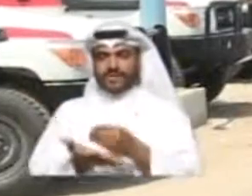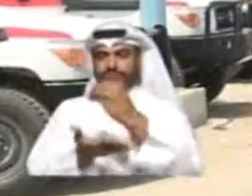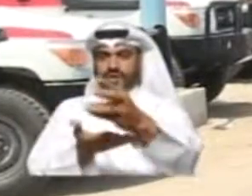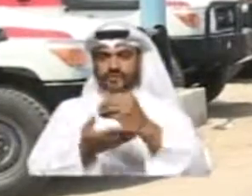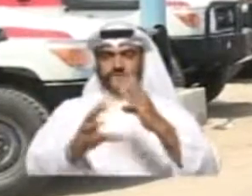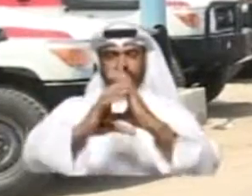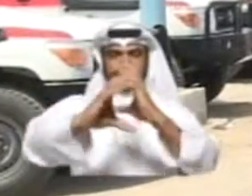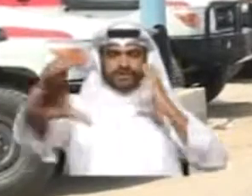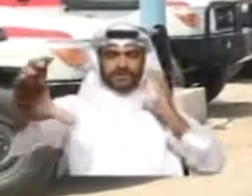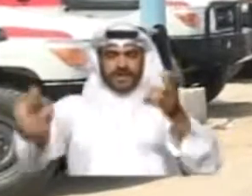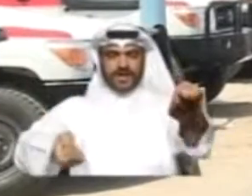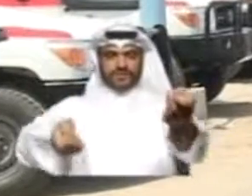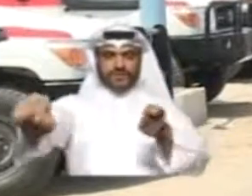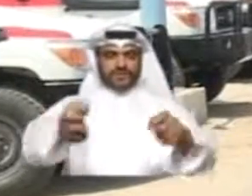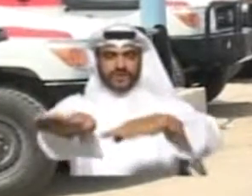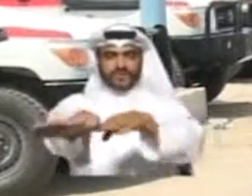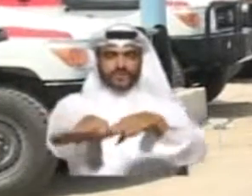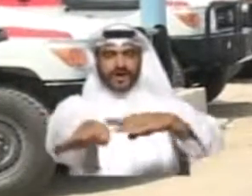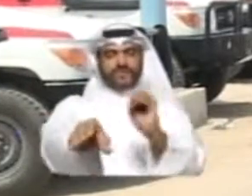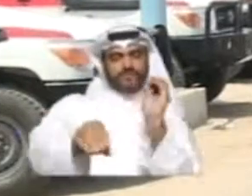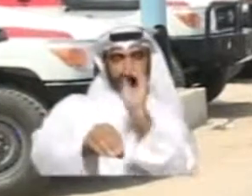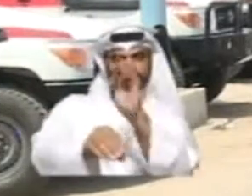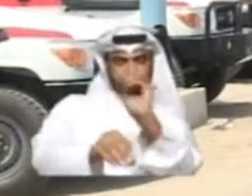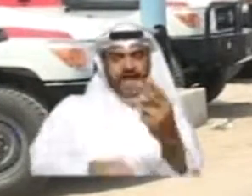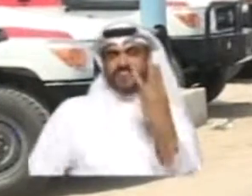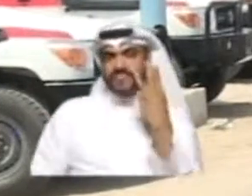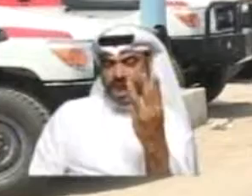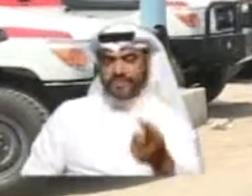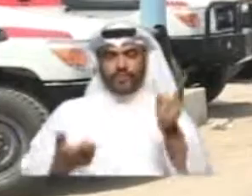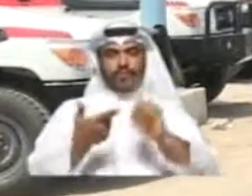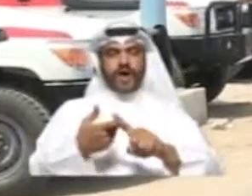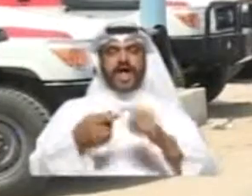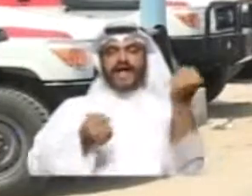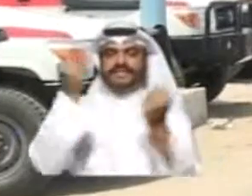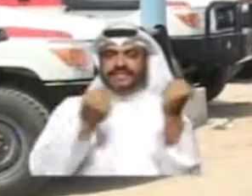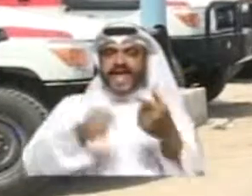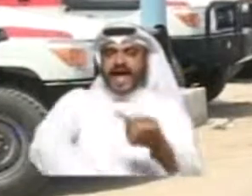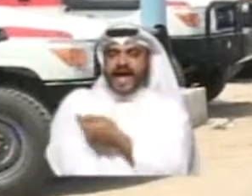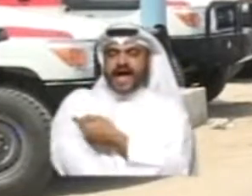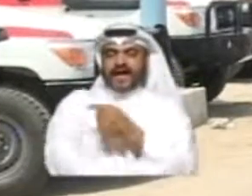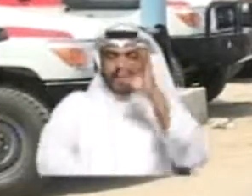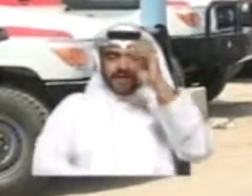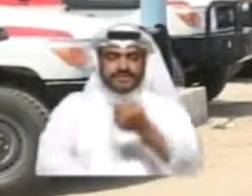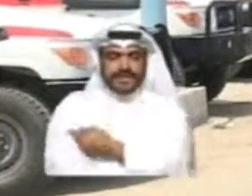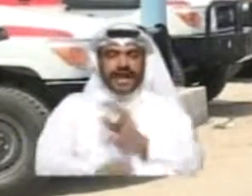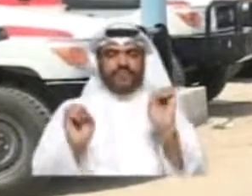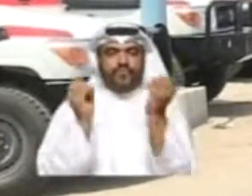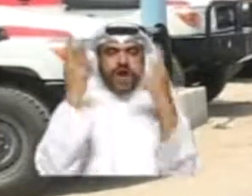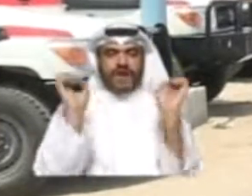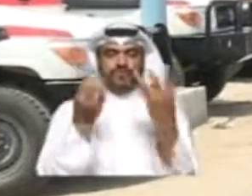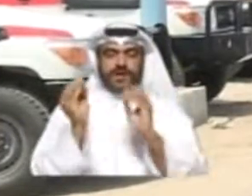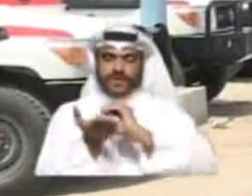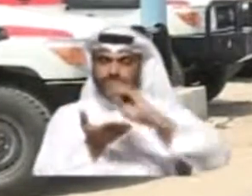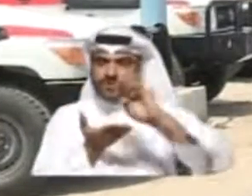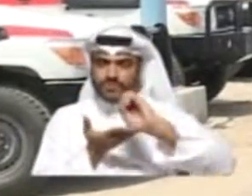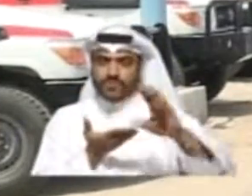محملة بالأدوية وتقديم سيارات إسعاف للأشقاء اليمنيين ما هي إلا رسائل تحمل في طياتها دعم